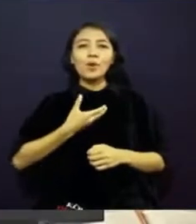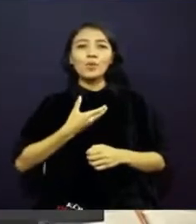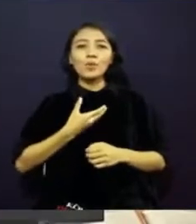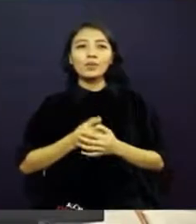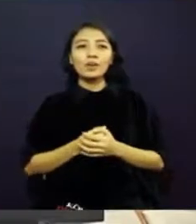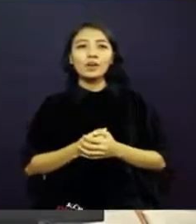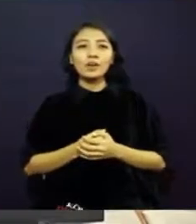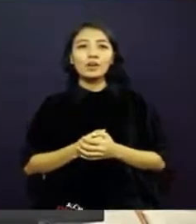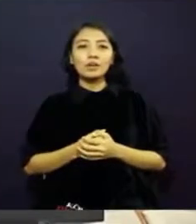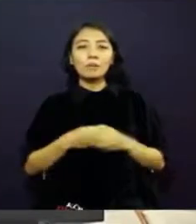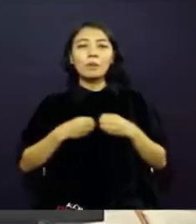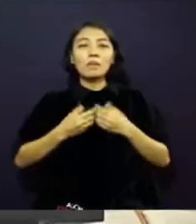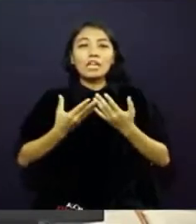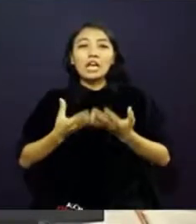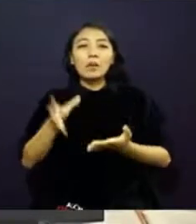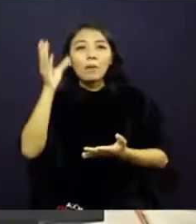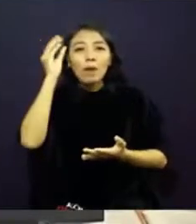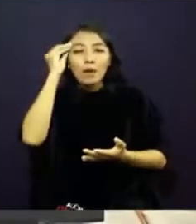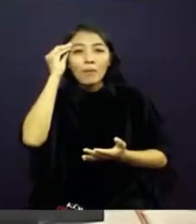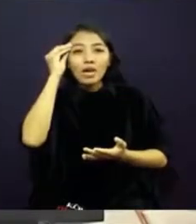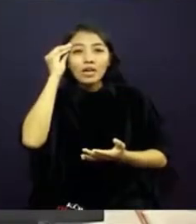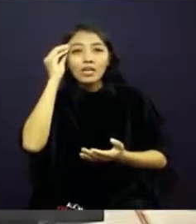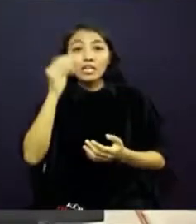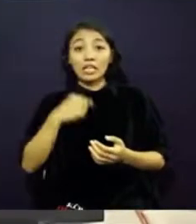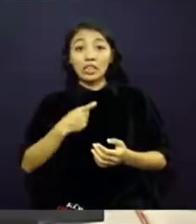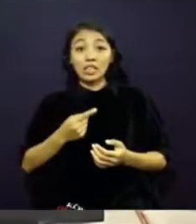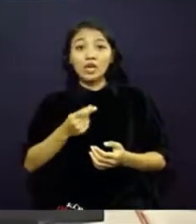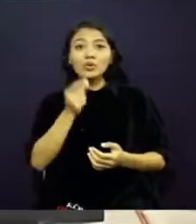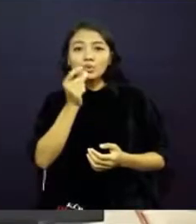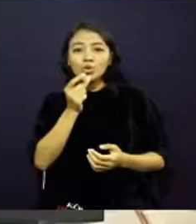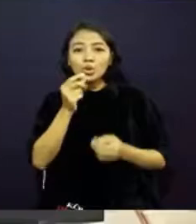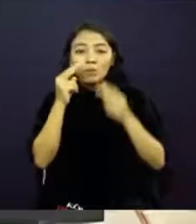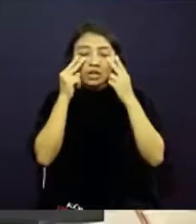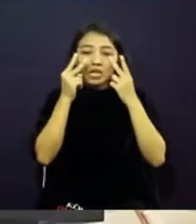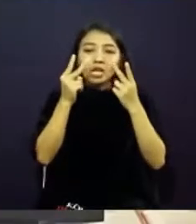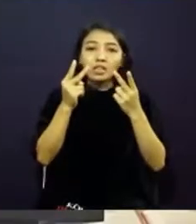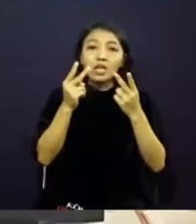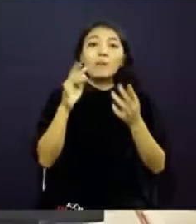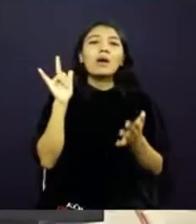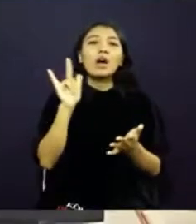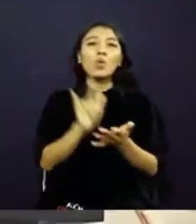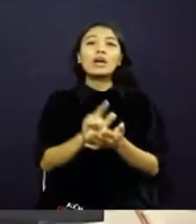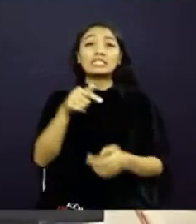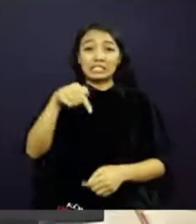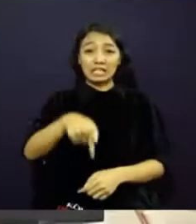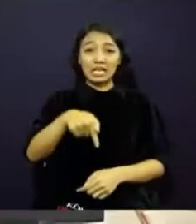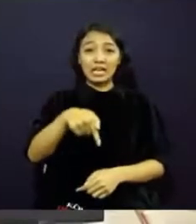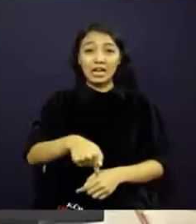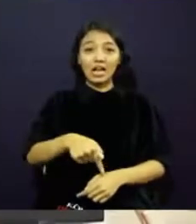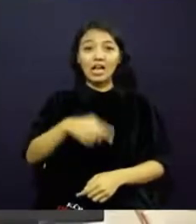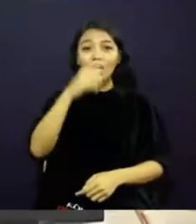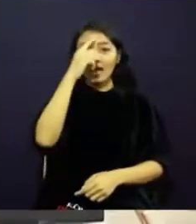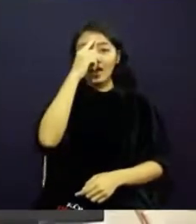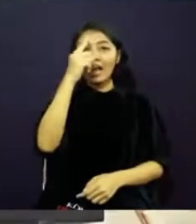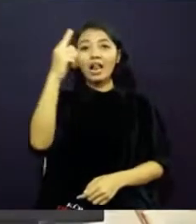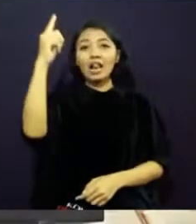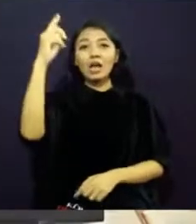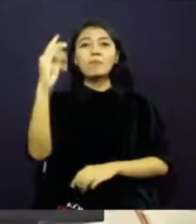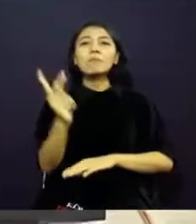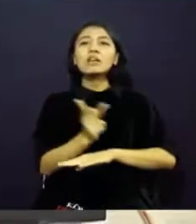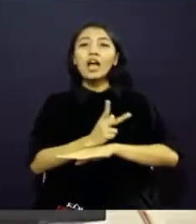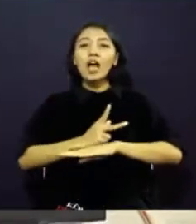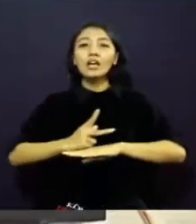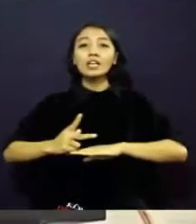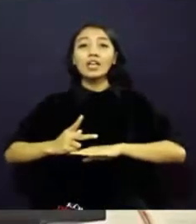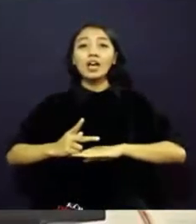untuk melihat betapa Allah Sedang berkarya di tengah kita pengalaman